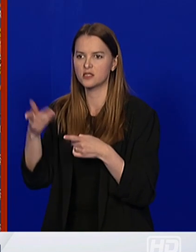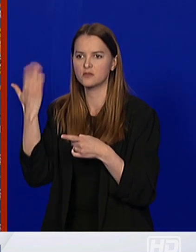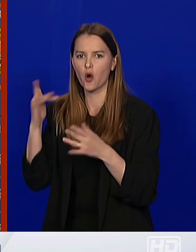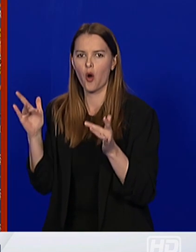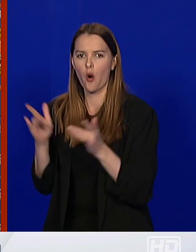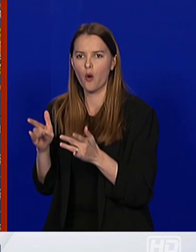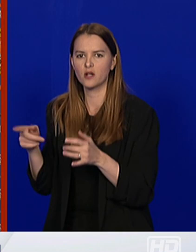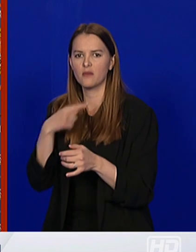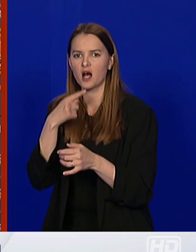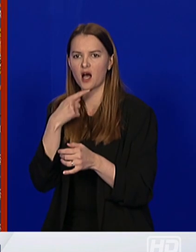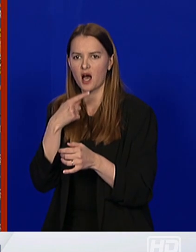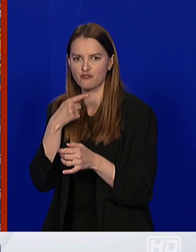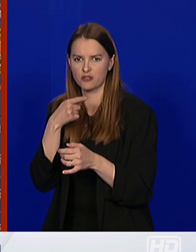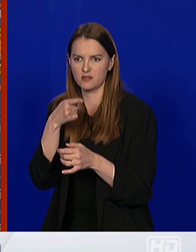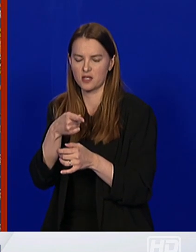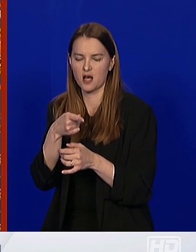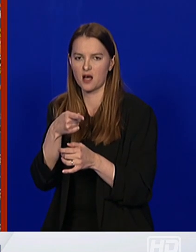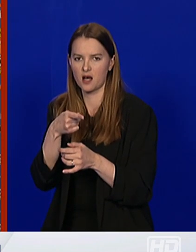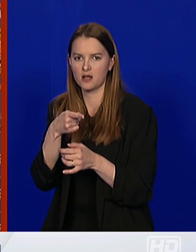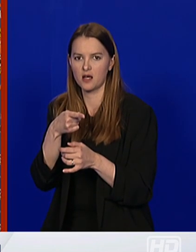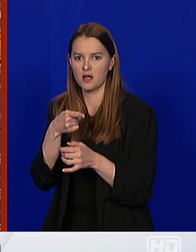iznose podatak da